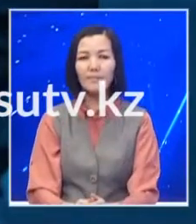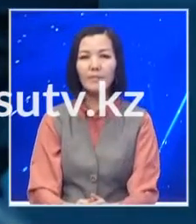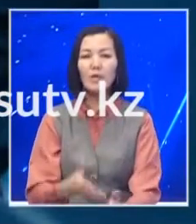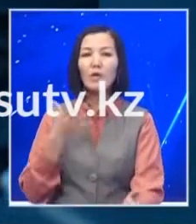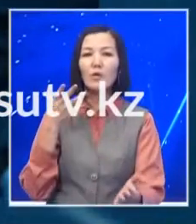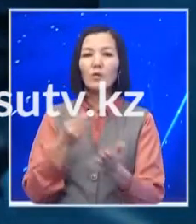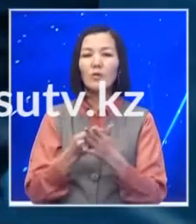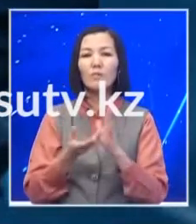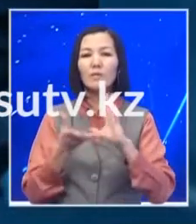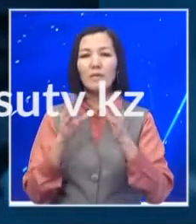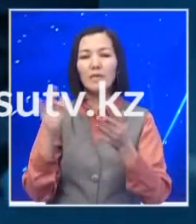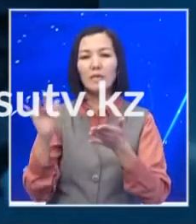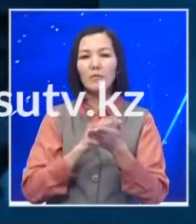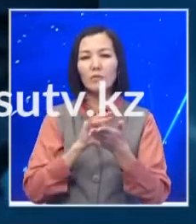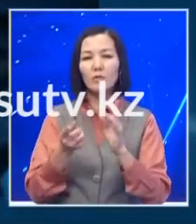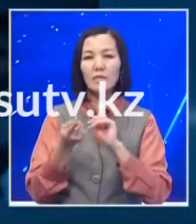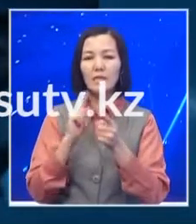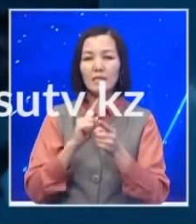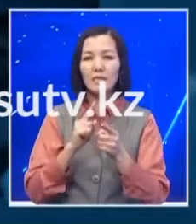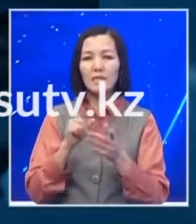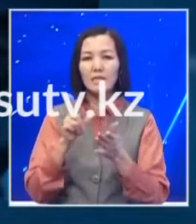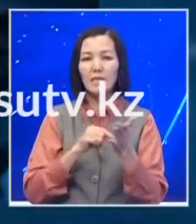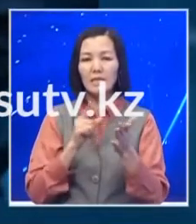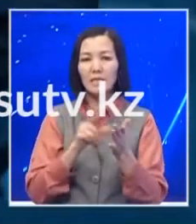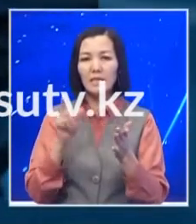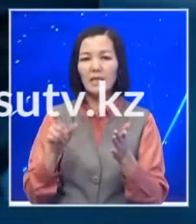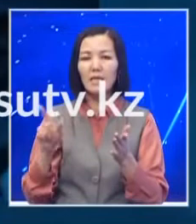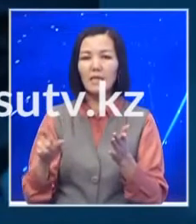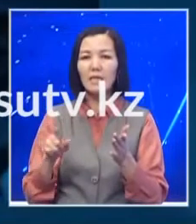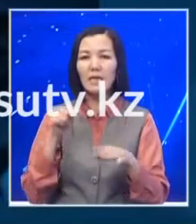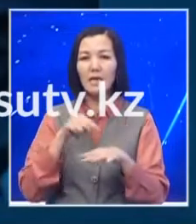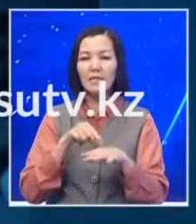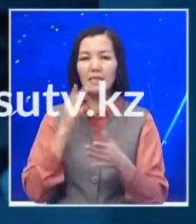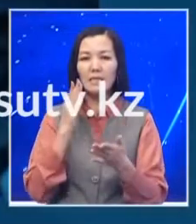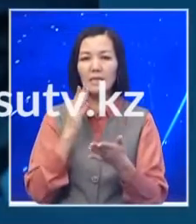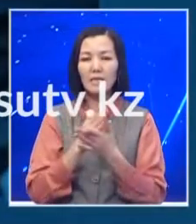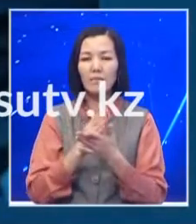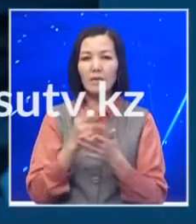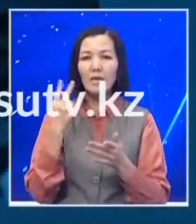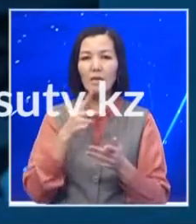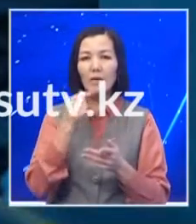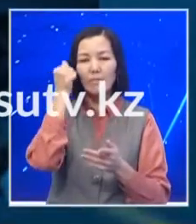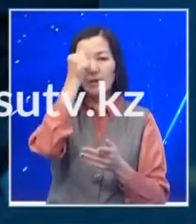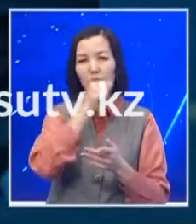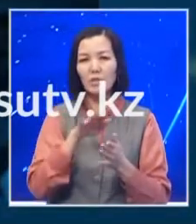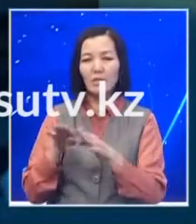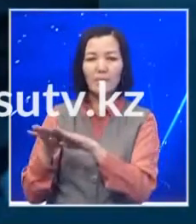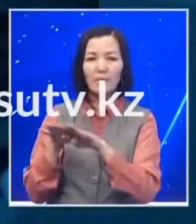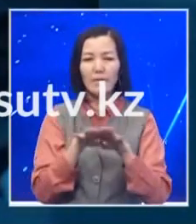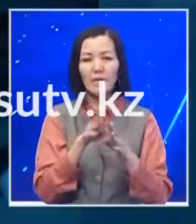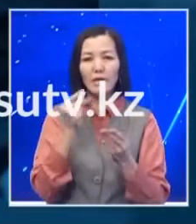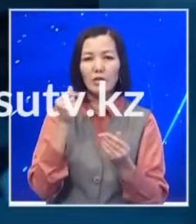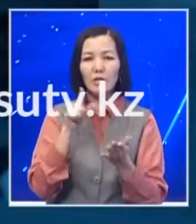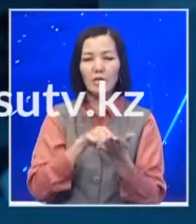Төлемдерді есептеудегі өзгерістер бұрыннан зейнеттегі адамдардың зейнетақысына әсер етпейді. 2021 жылы олар бірыңға жинақтаушы